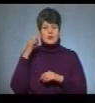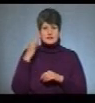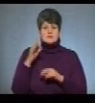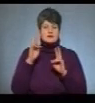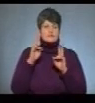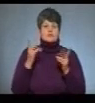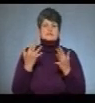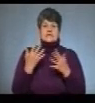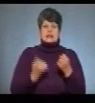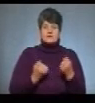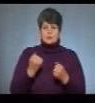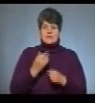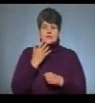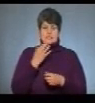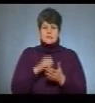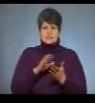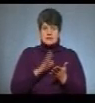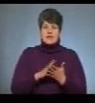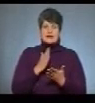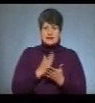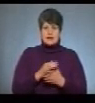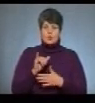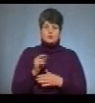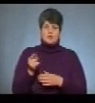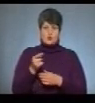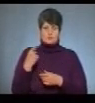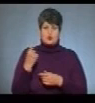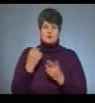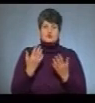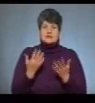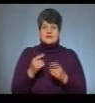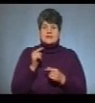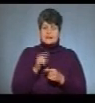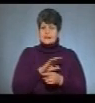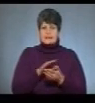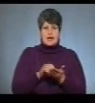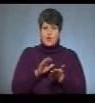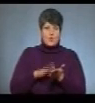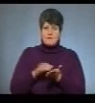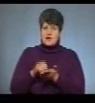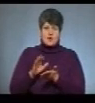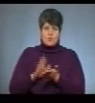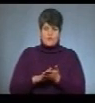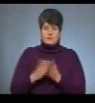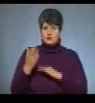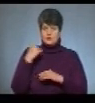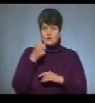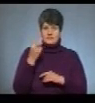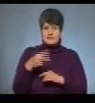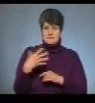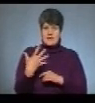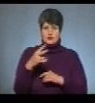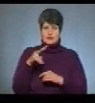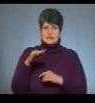скільки автомобілів на іноземній реєстрації є у Тернопільській області, оскільки їх не обліковують, зазначу, торік, 25